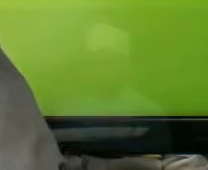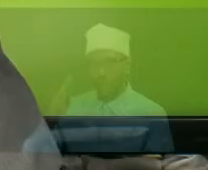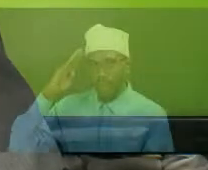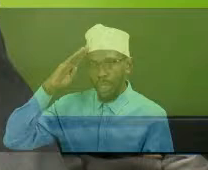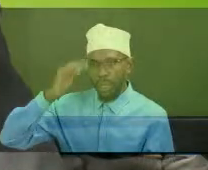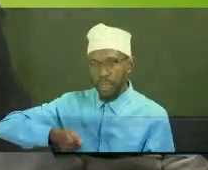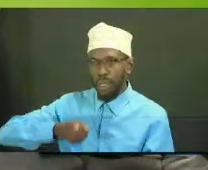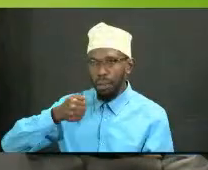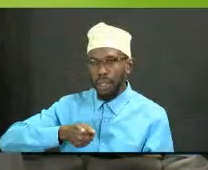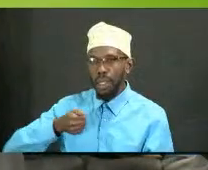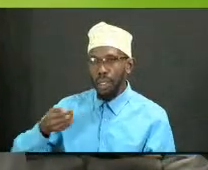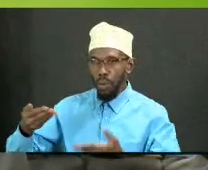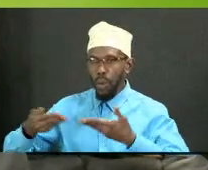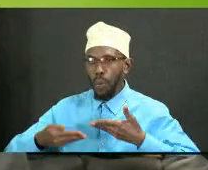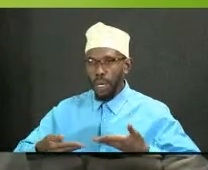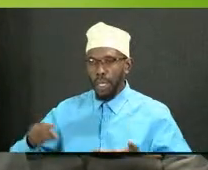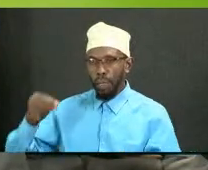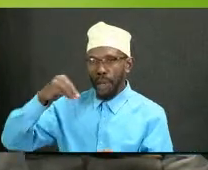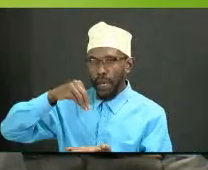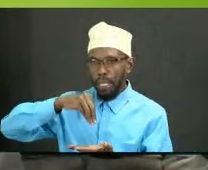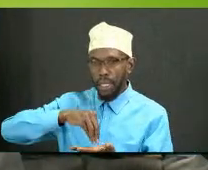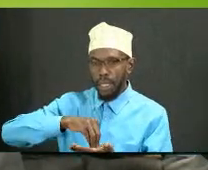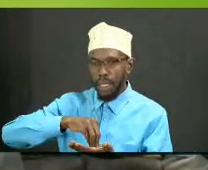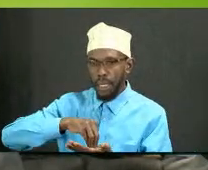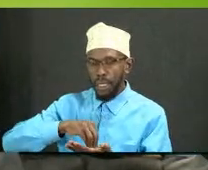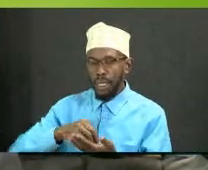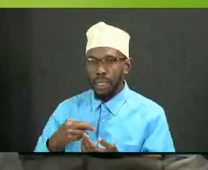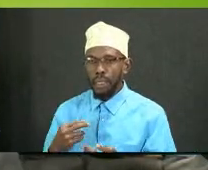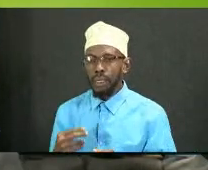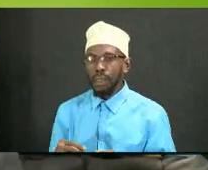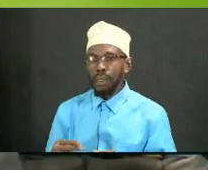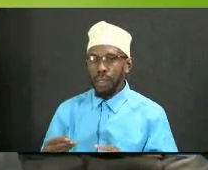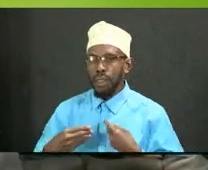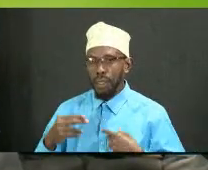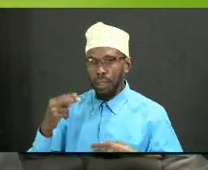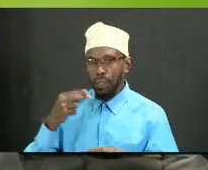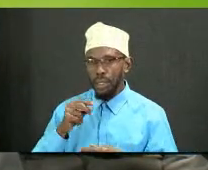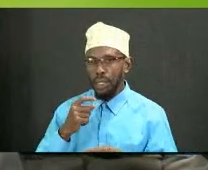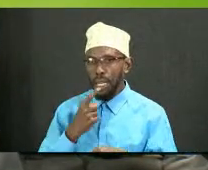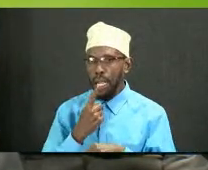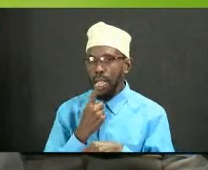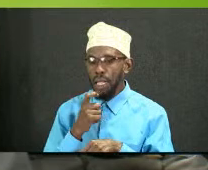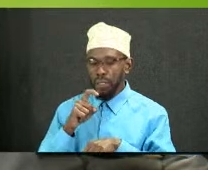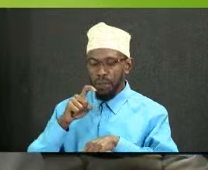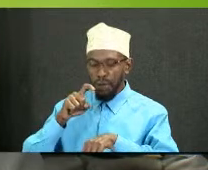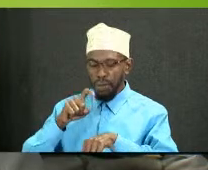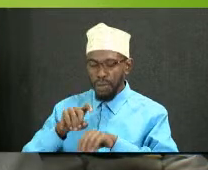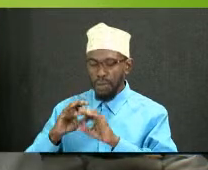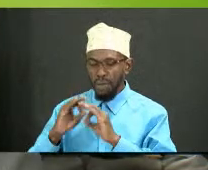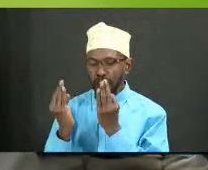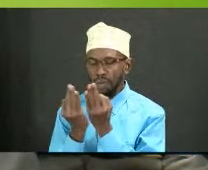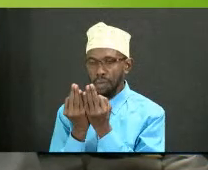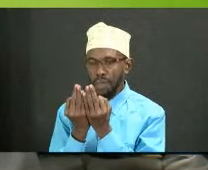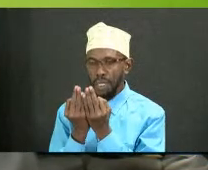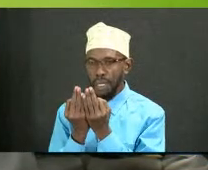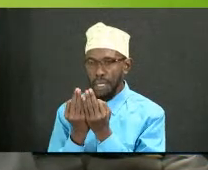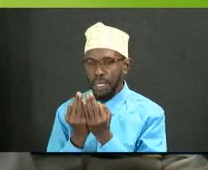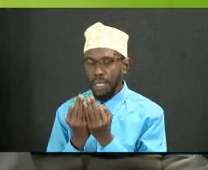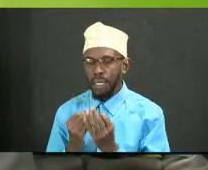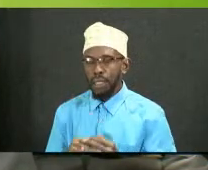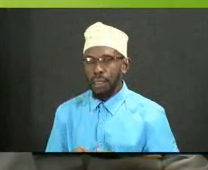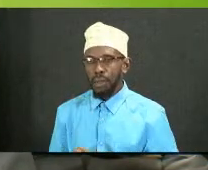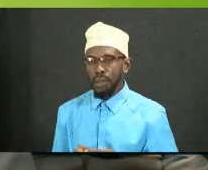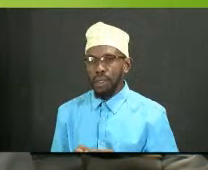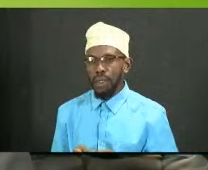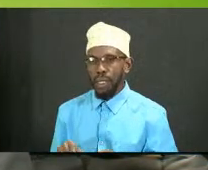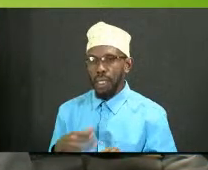Salamu alaikum, karibu tena katika awamu yetu ya pili. Upo ndani ya kipindi Tunu ya Familia, nafahamika kama Muhammad